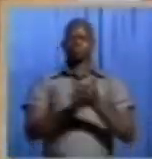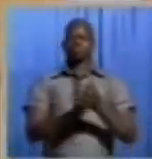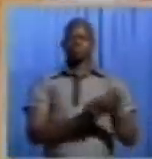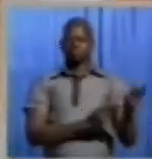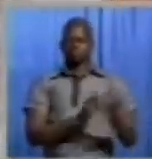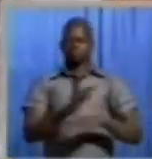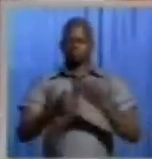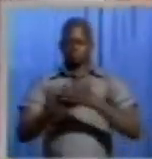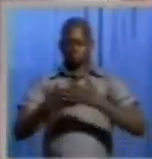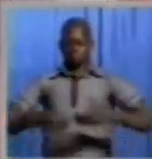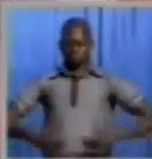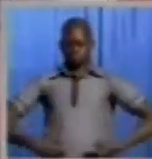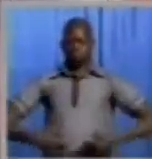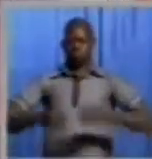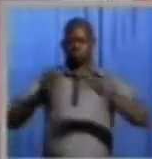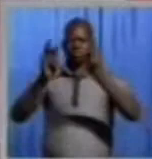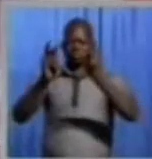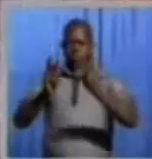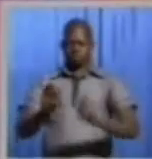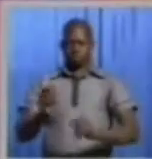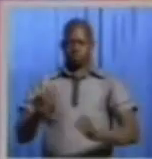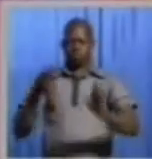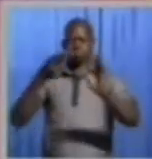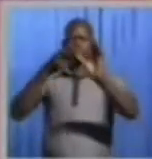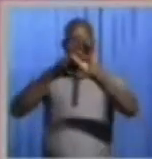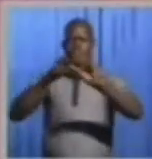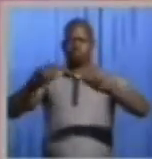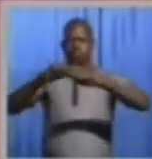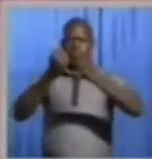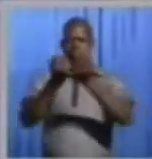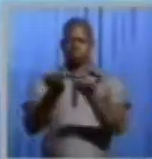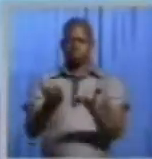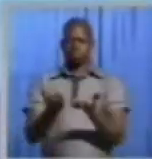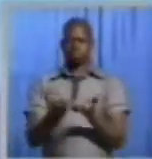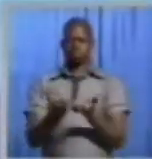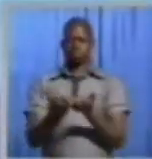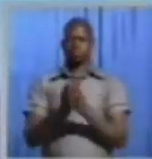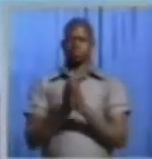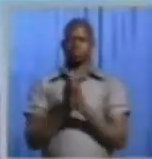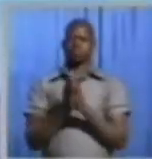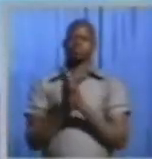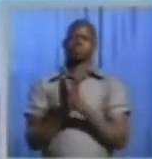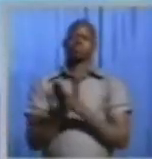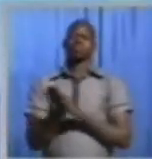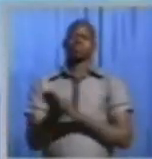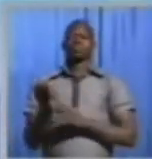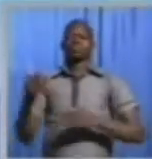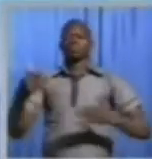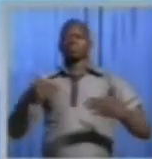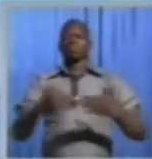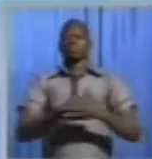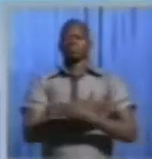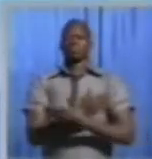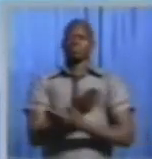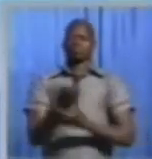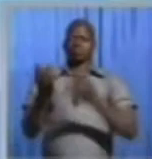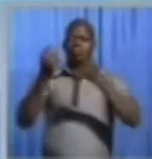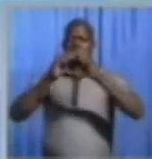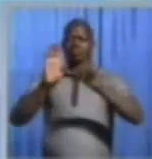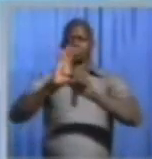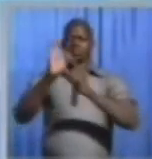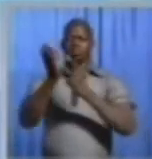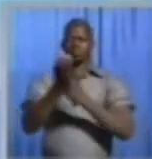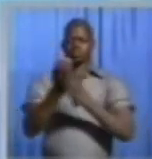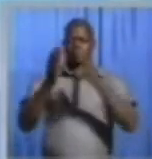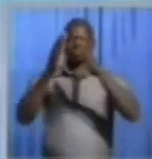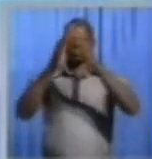jeune Burkinabé peut adhérer à l'association s'il le désire. De nouveau, sur la tribune culturelle dans la